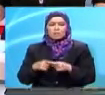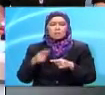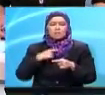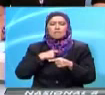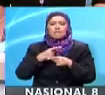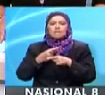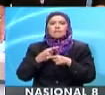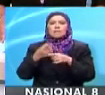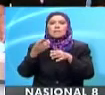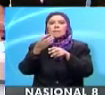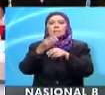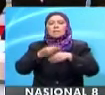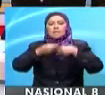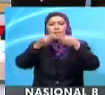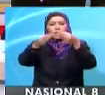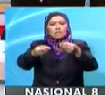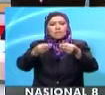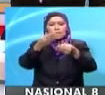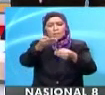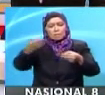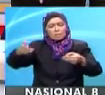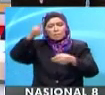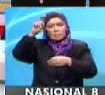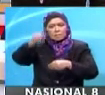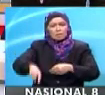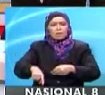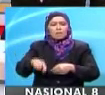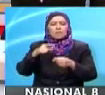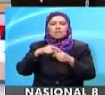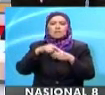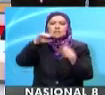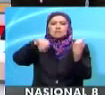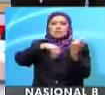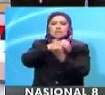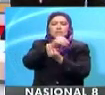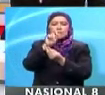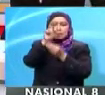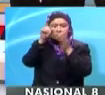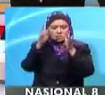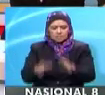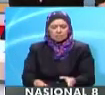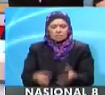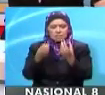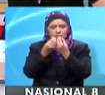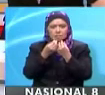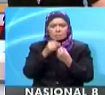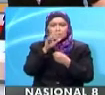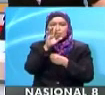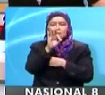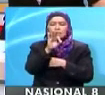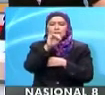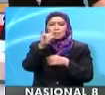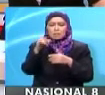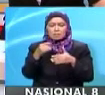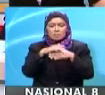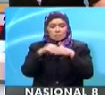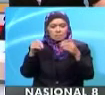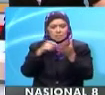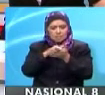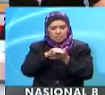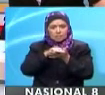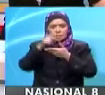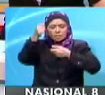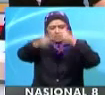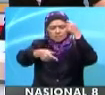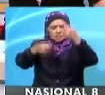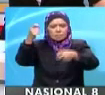barangan keperluan jemaah haji bernilai lebih RM9 juta. Dan sumbangan disalur 34 rakan strategik tabung